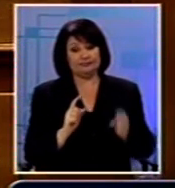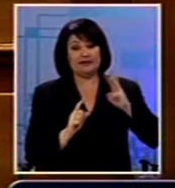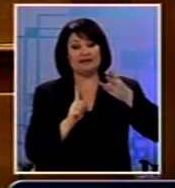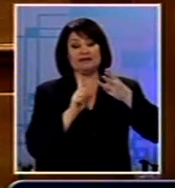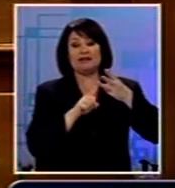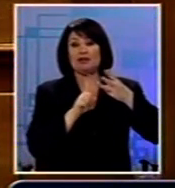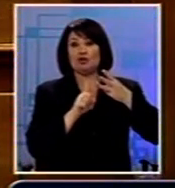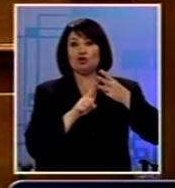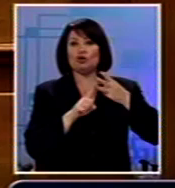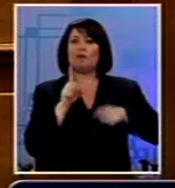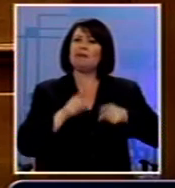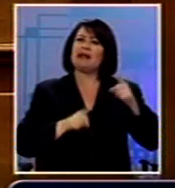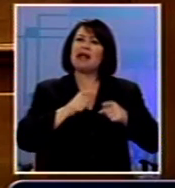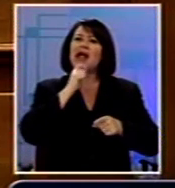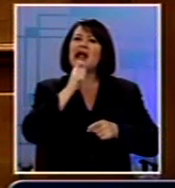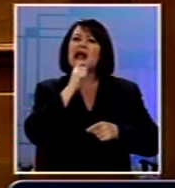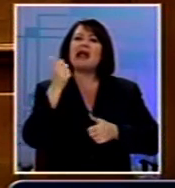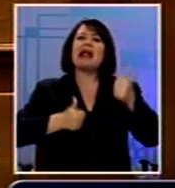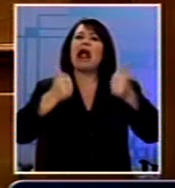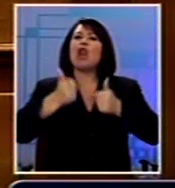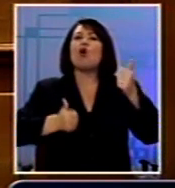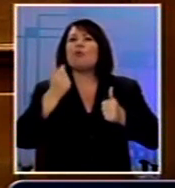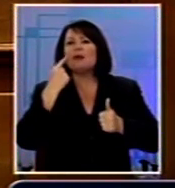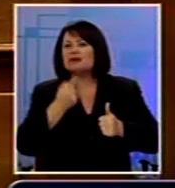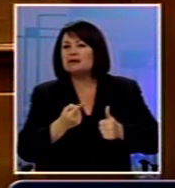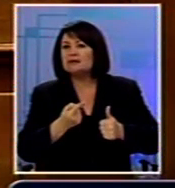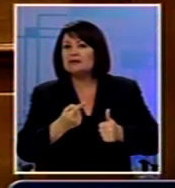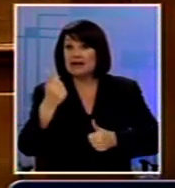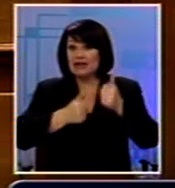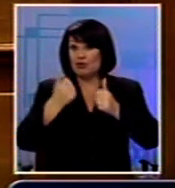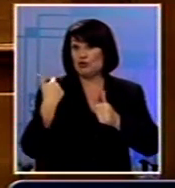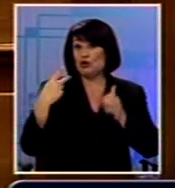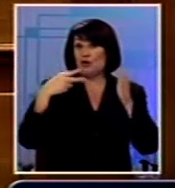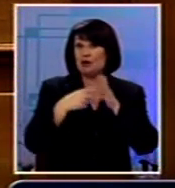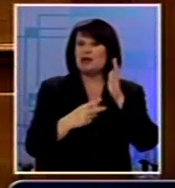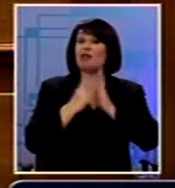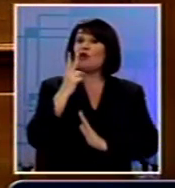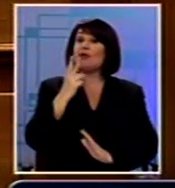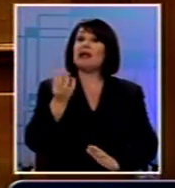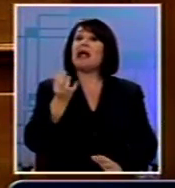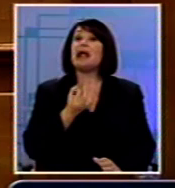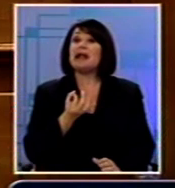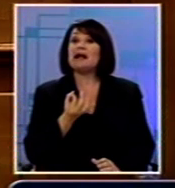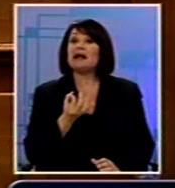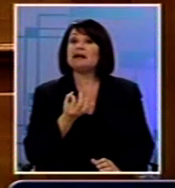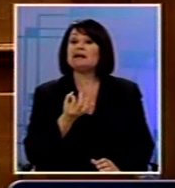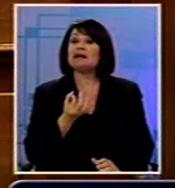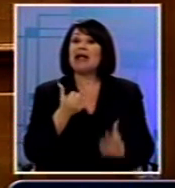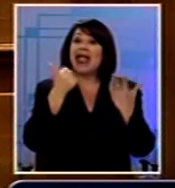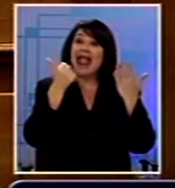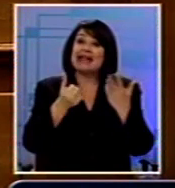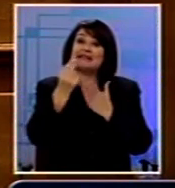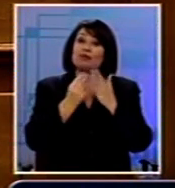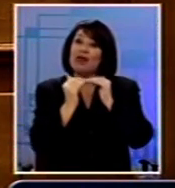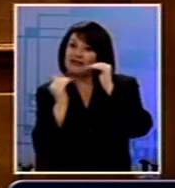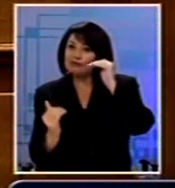Τρίτον, κάποιες από τις δημοσκοπήσεις που επικαλείστε, τον Ιούνιο του 2012 σας θυμίζω, Μας έδιναν 6 μονάδες